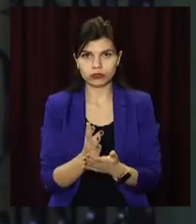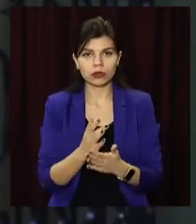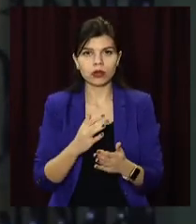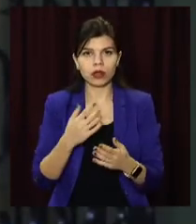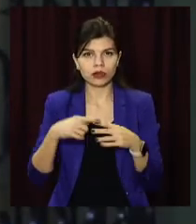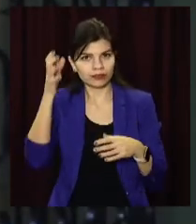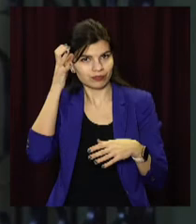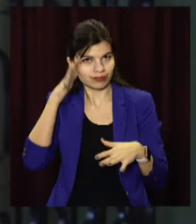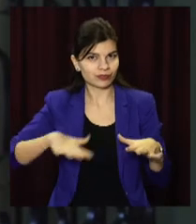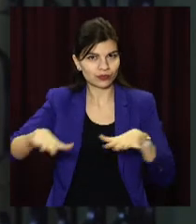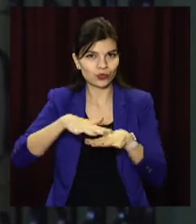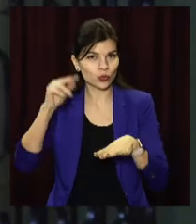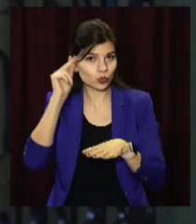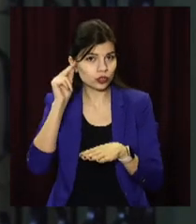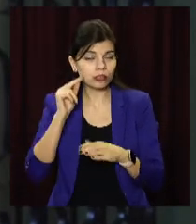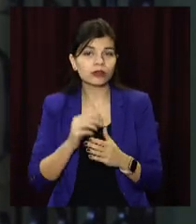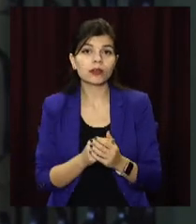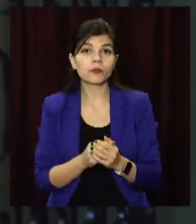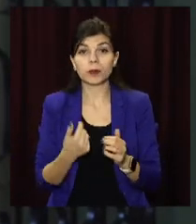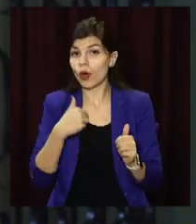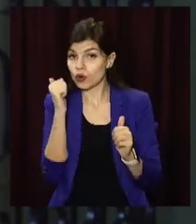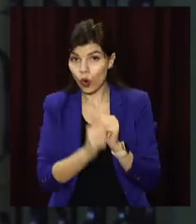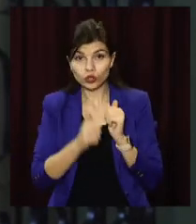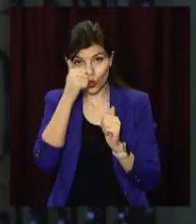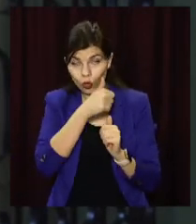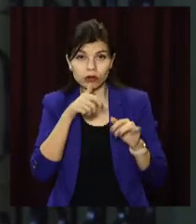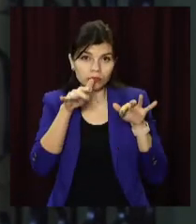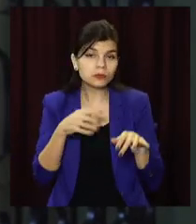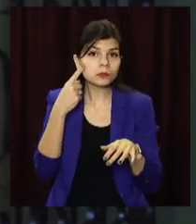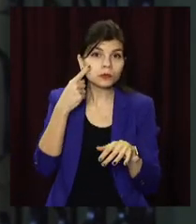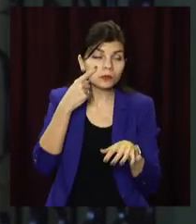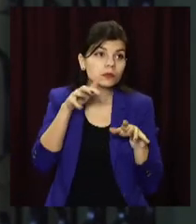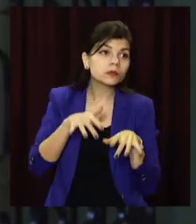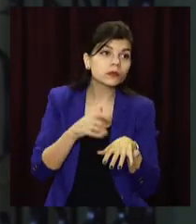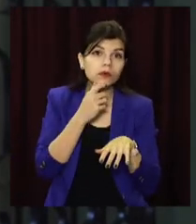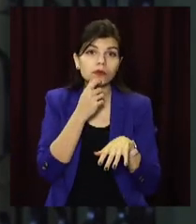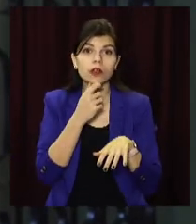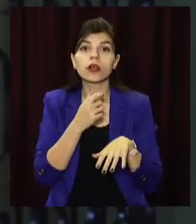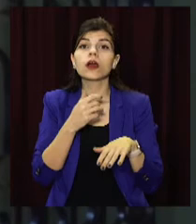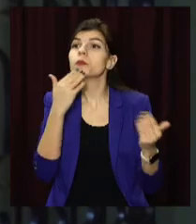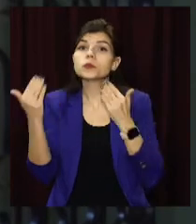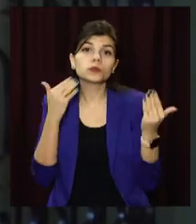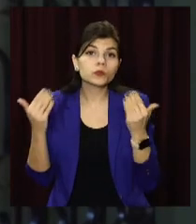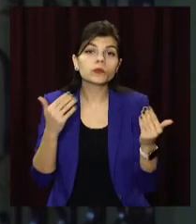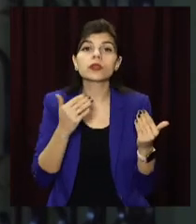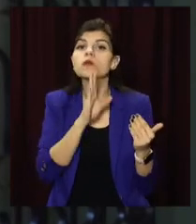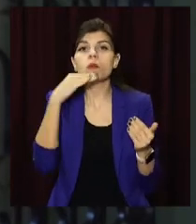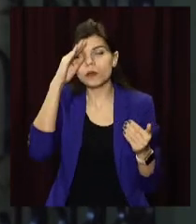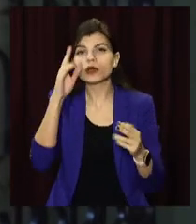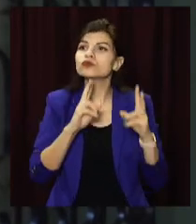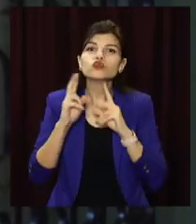освітньому середовищі. І ми кожного року моніторимо батьків наших, їх запити,